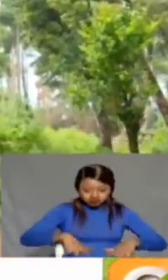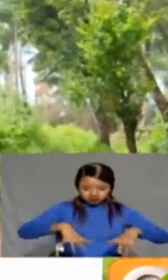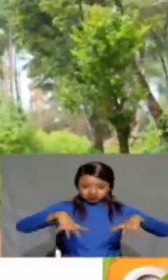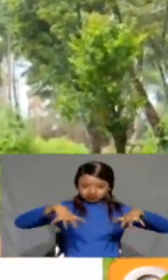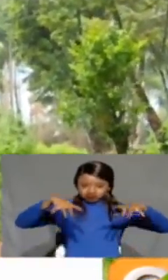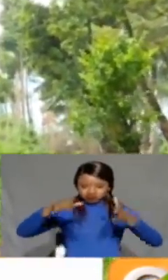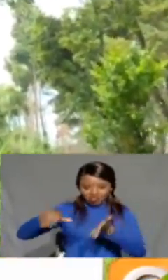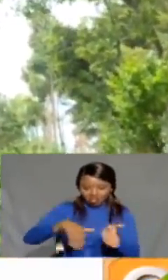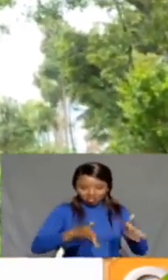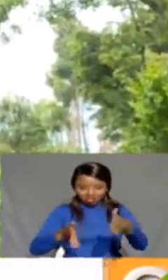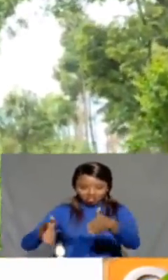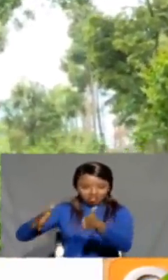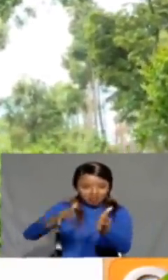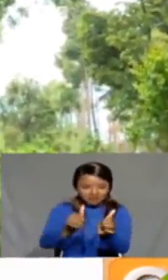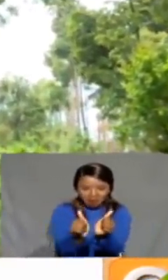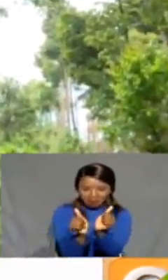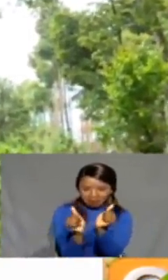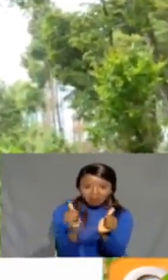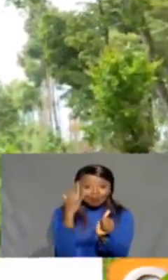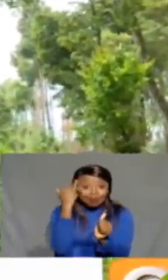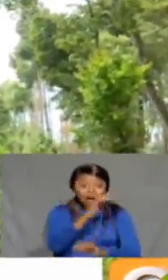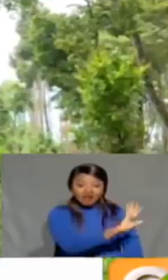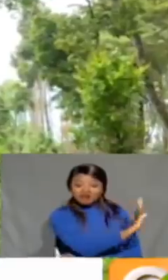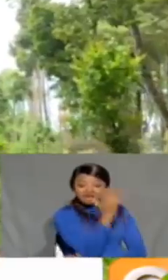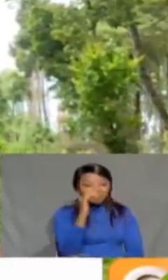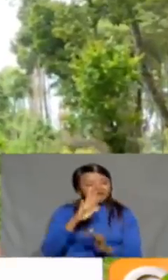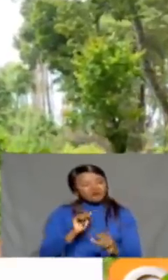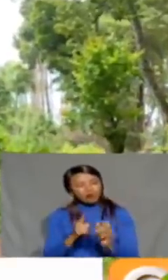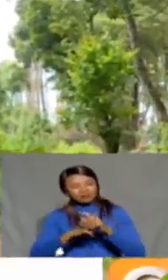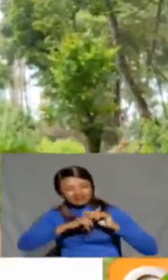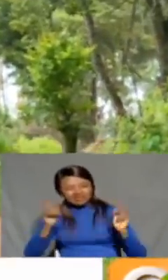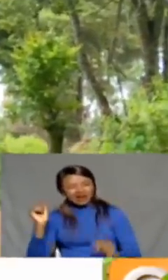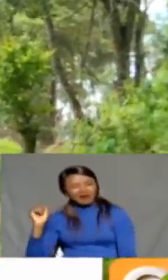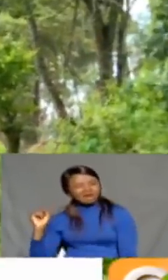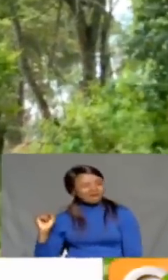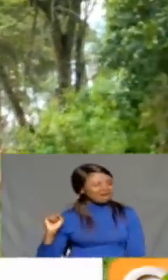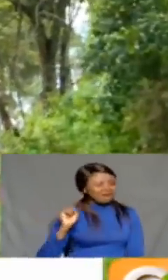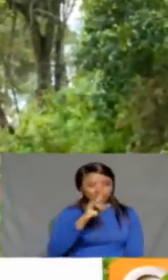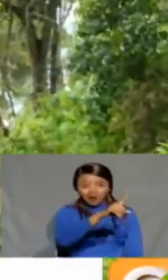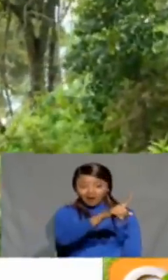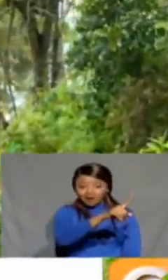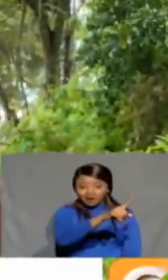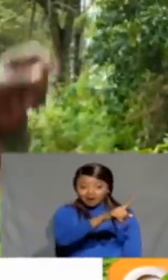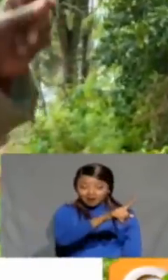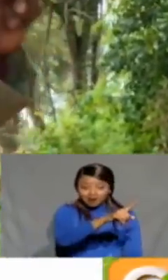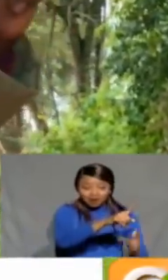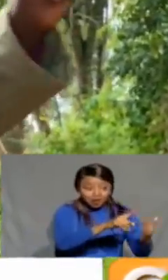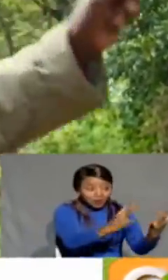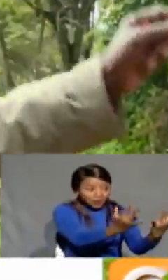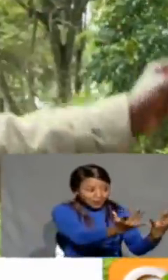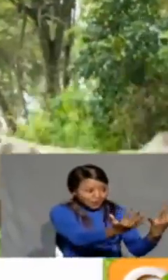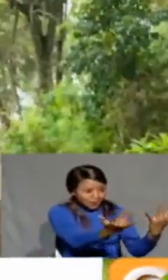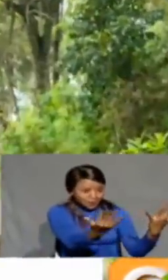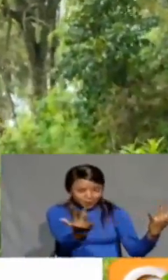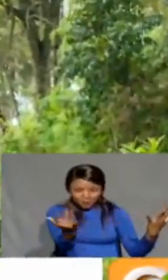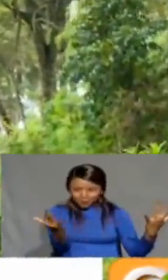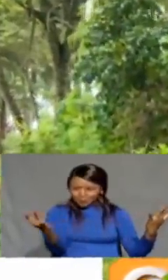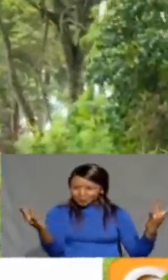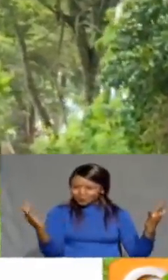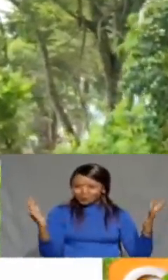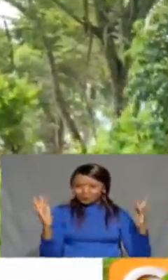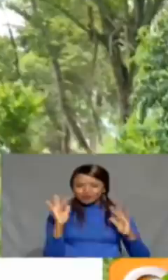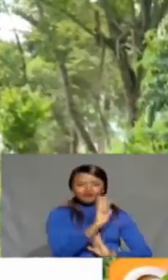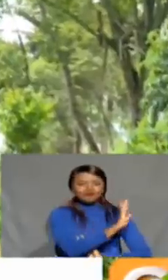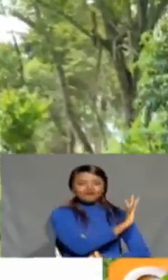inafurika kwa sababu mustoni kutoka mwangsu kutoka mahali ilikuwa Mungu ameumbia